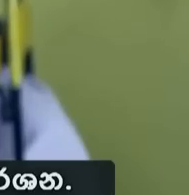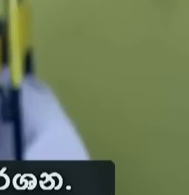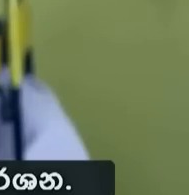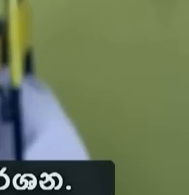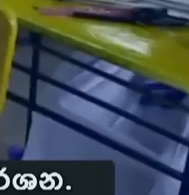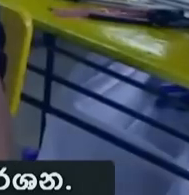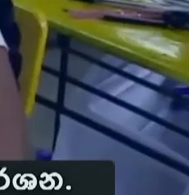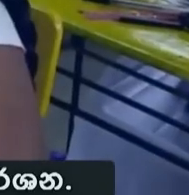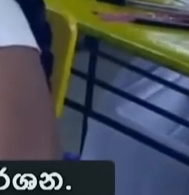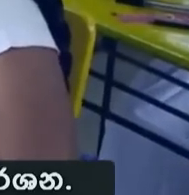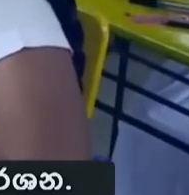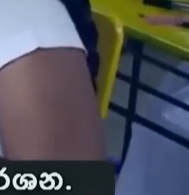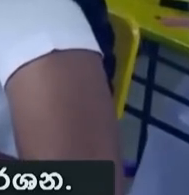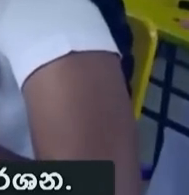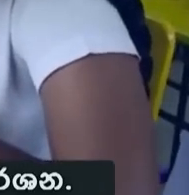අපේක්ෂකින් සංඛ්‍යාව